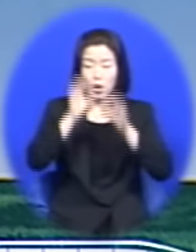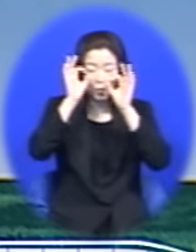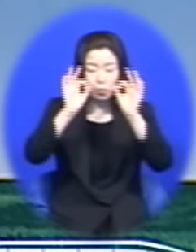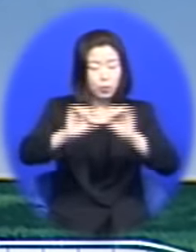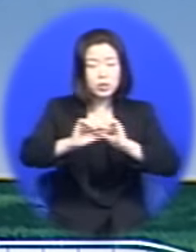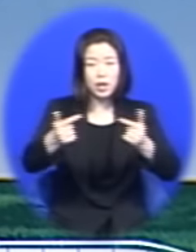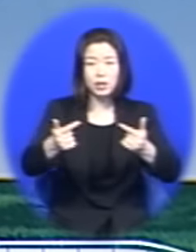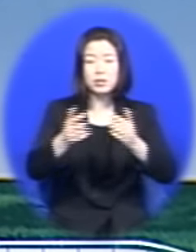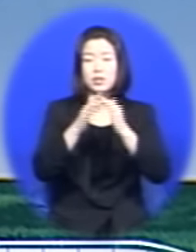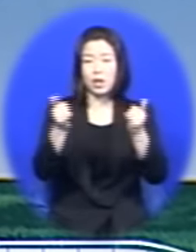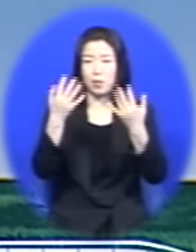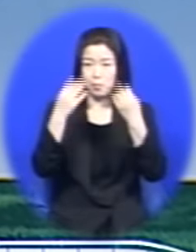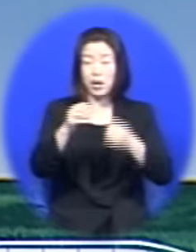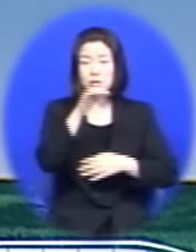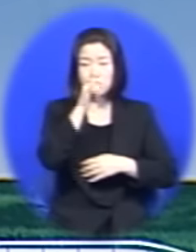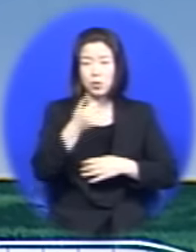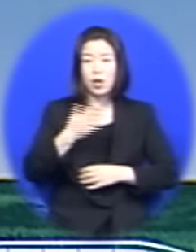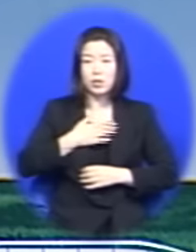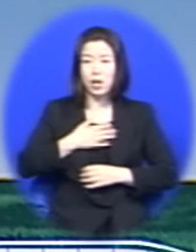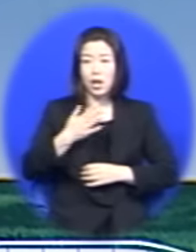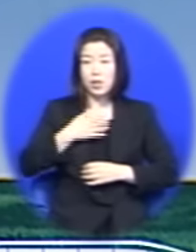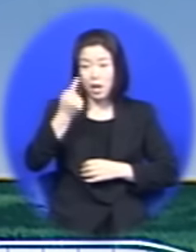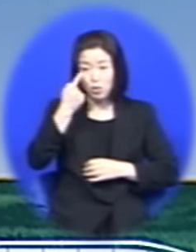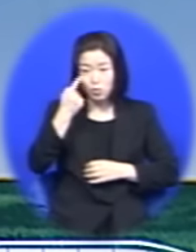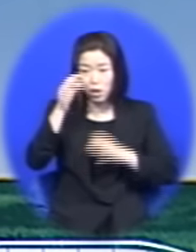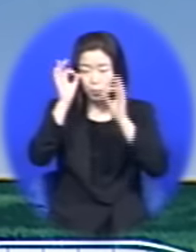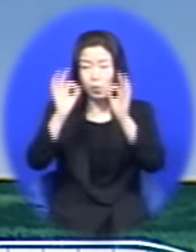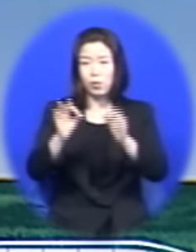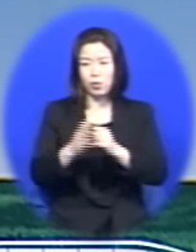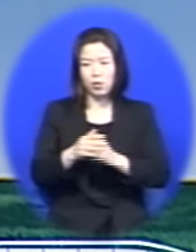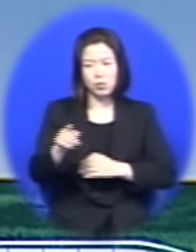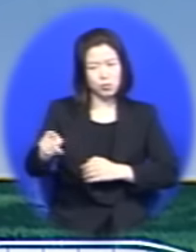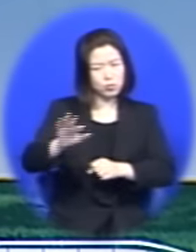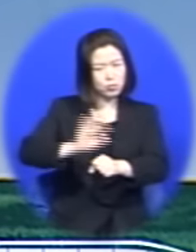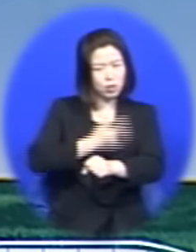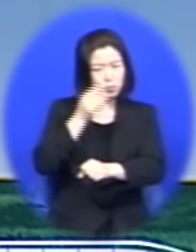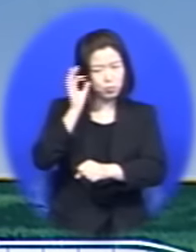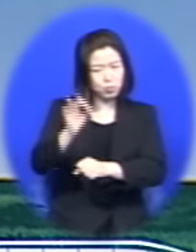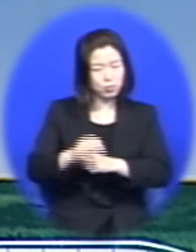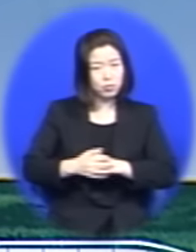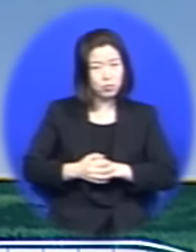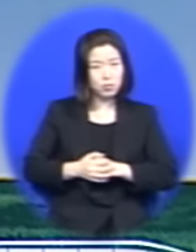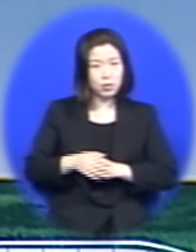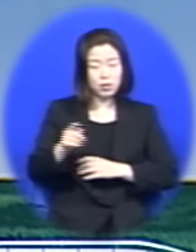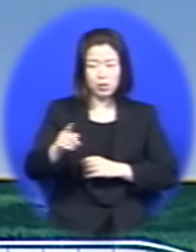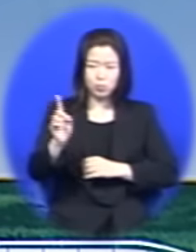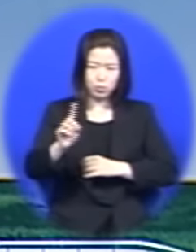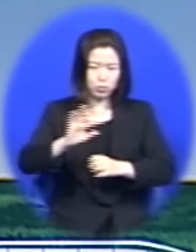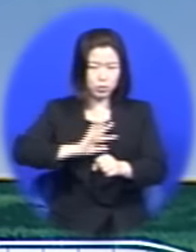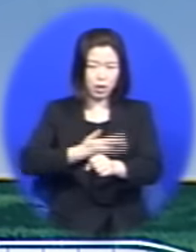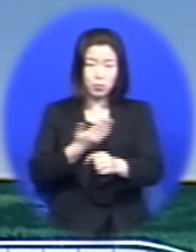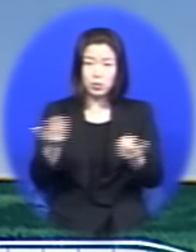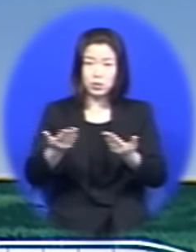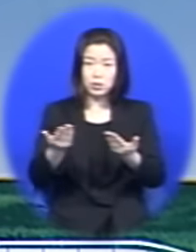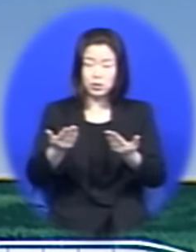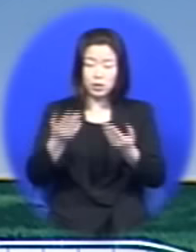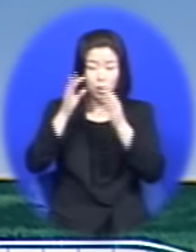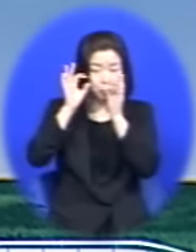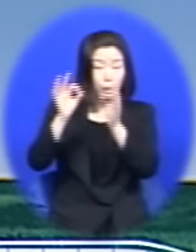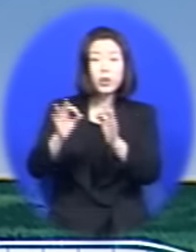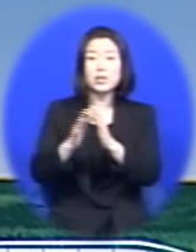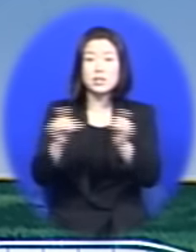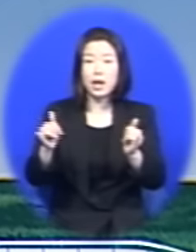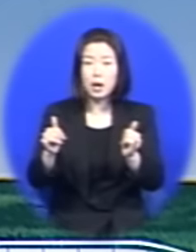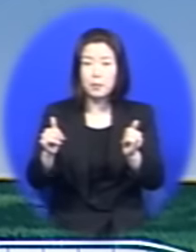사람도 많아요. 근데 내 눈에는 보여요. 아, 이게 잘못됐구나. 아, 이게 뭐가 잘못된 게 이렇게 보이는